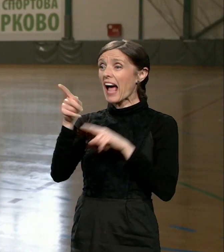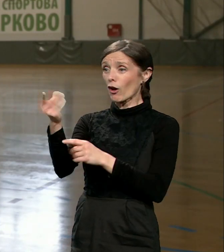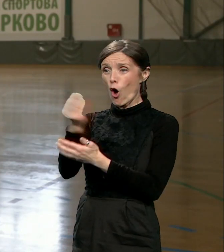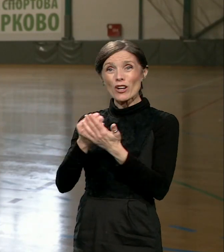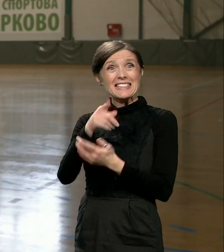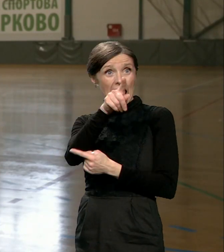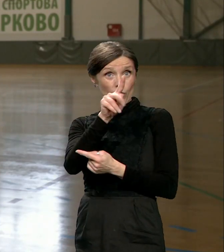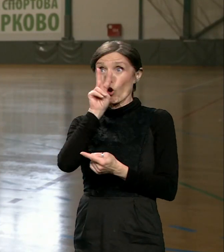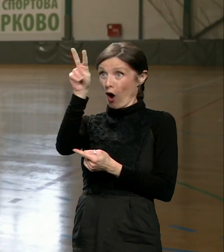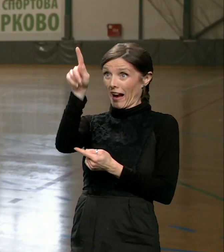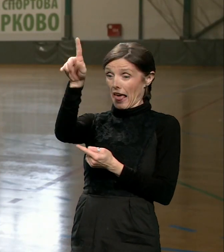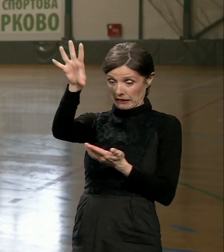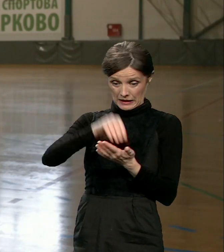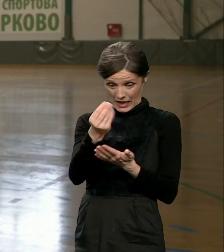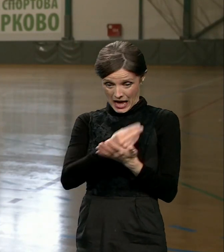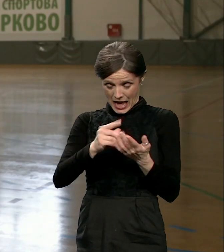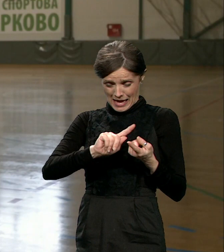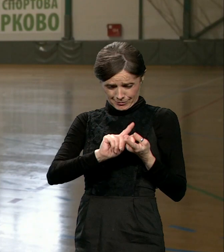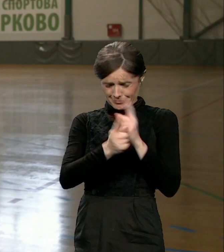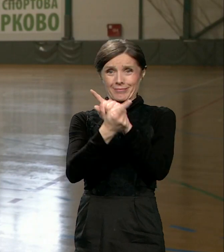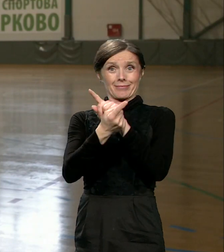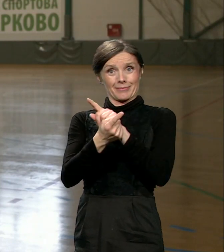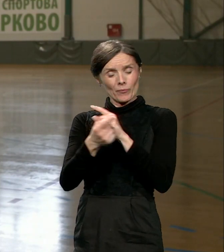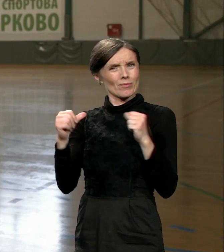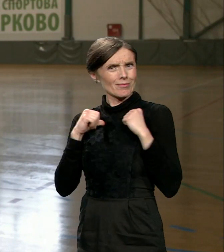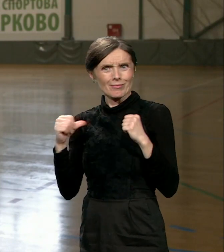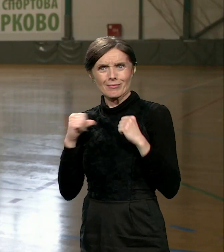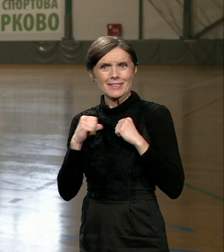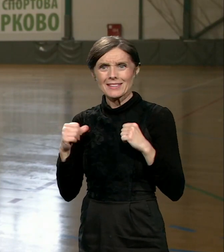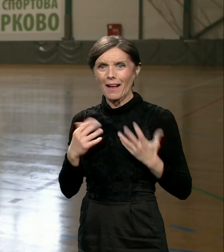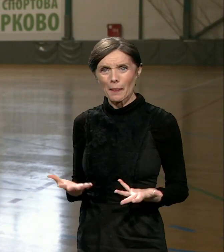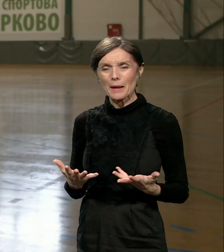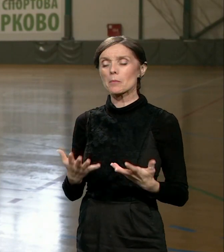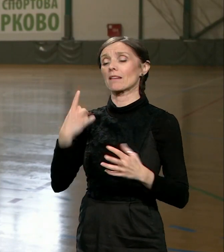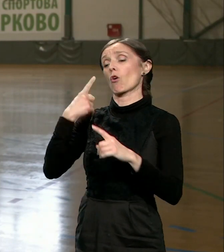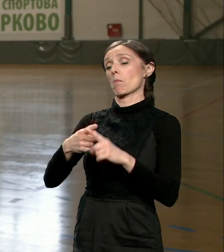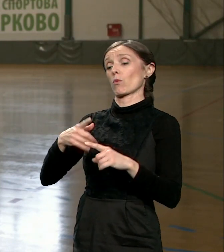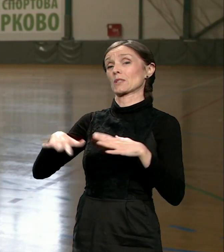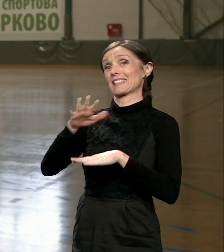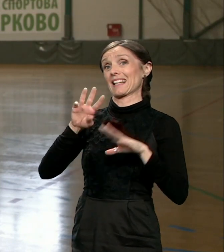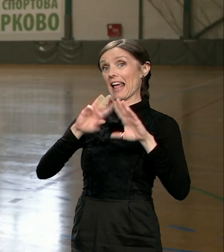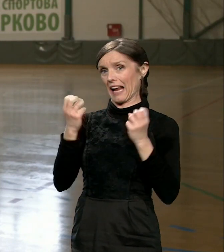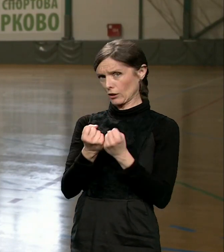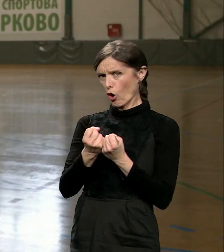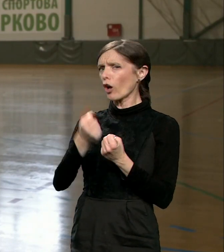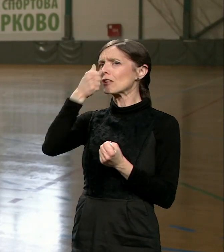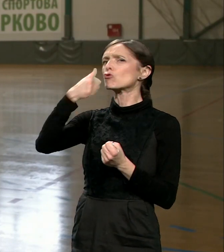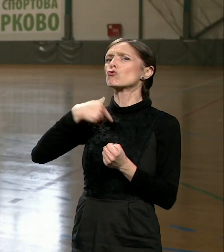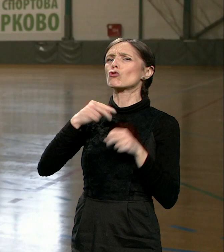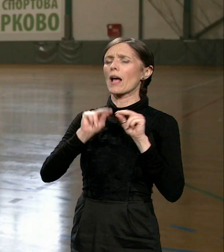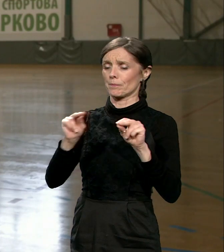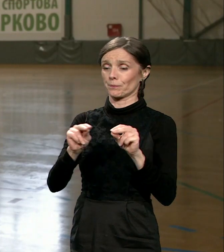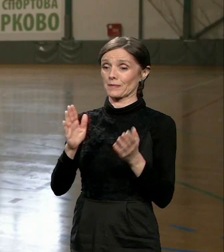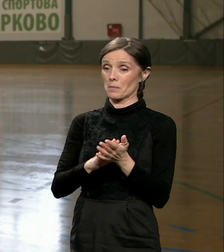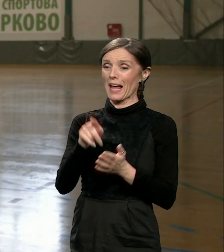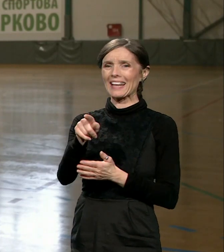fascinantno i prelepo. Ono na čemu radimo u radionici je da taj njihov crtež pretvorimo